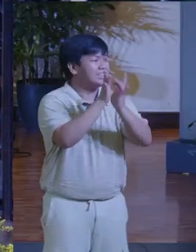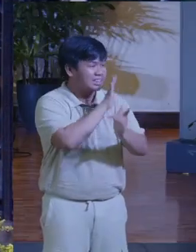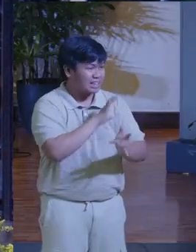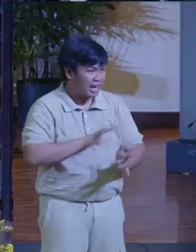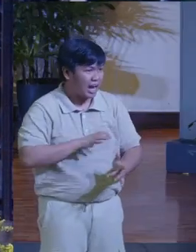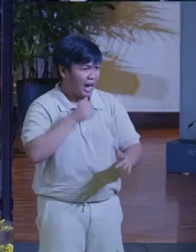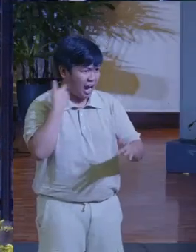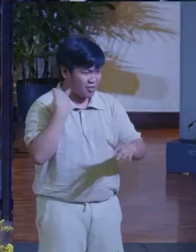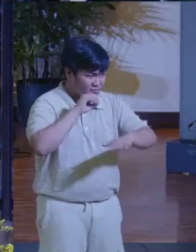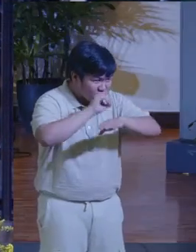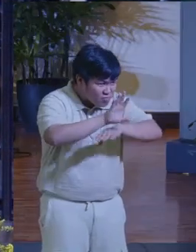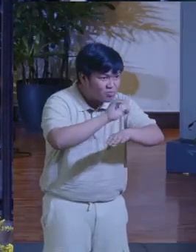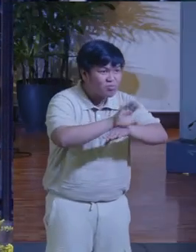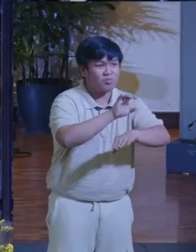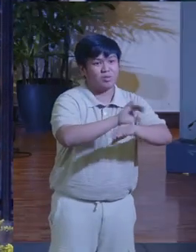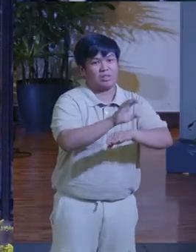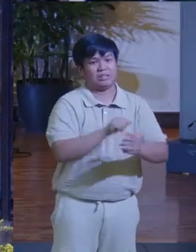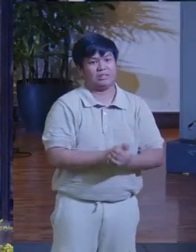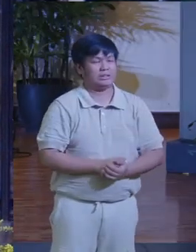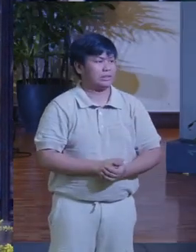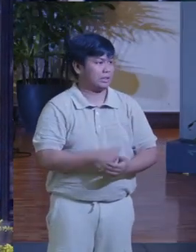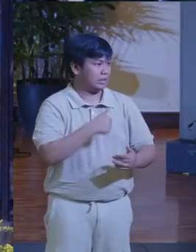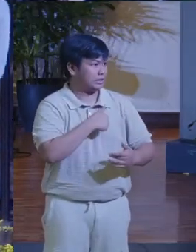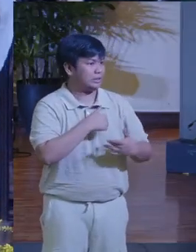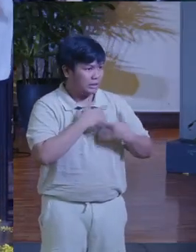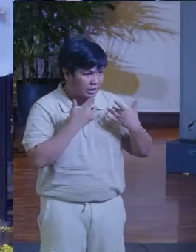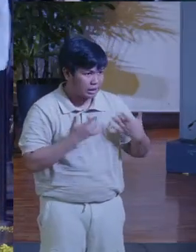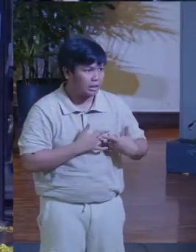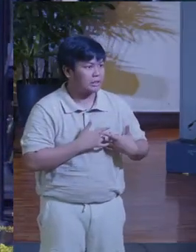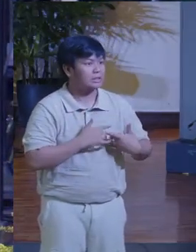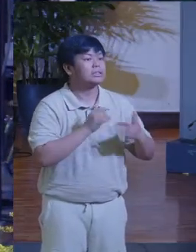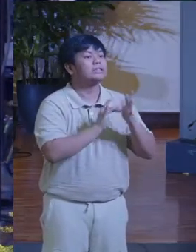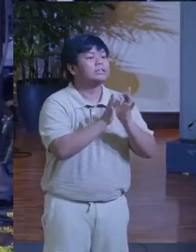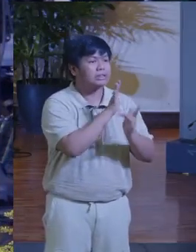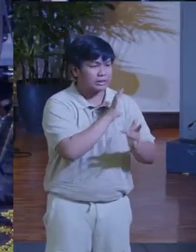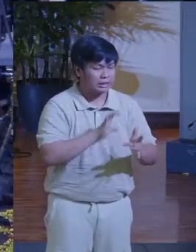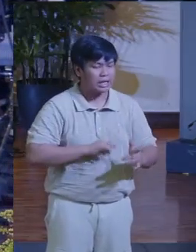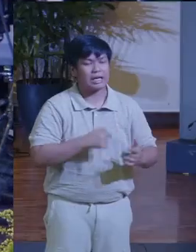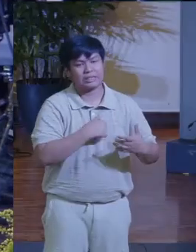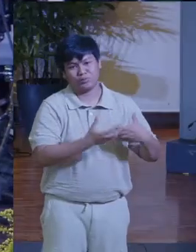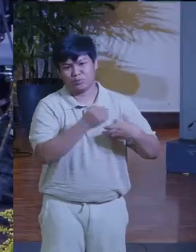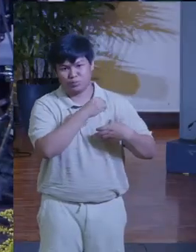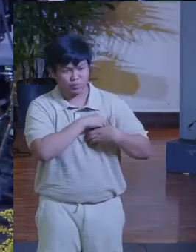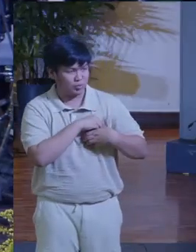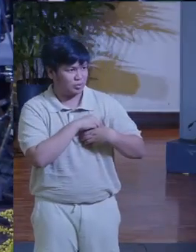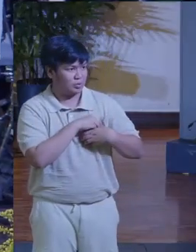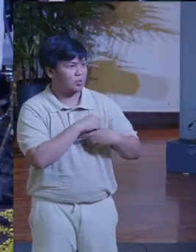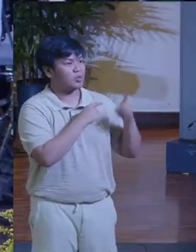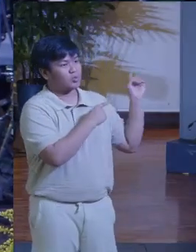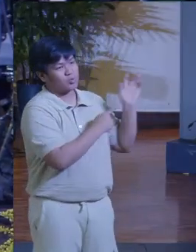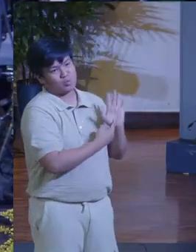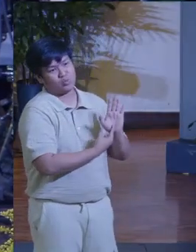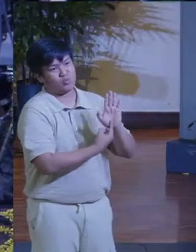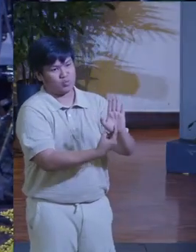nararamdaman, ngunit ang kanyang puso ang tumitibok sa ating puso. Yan po ang ibig sabihin